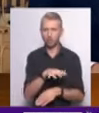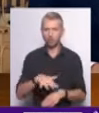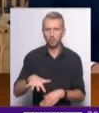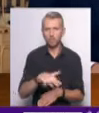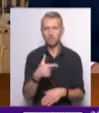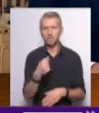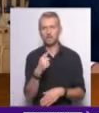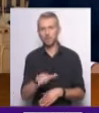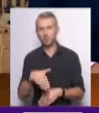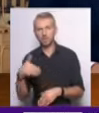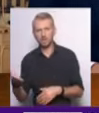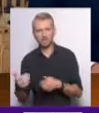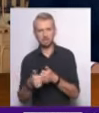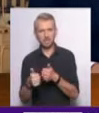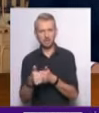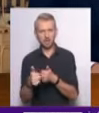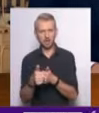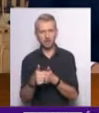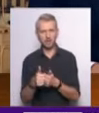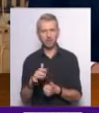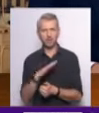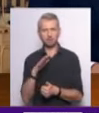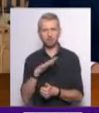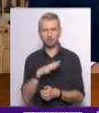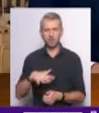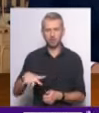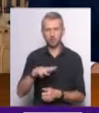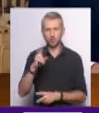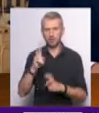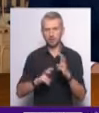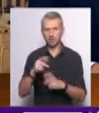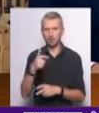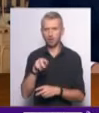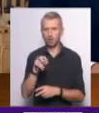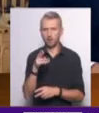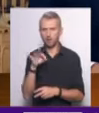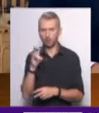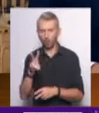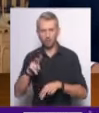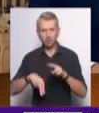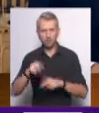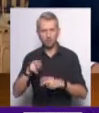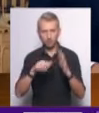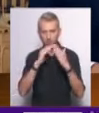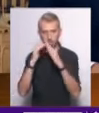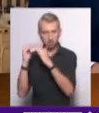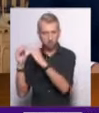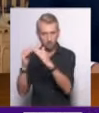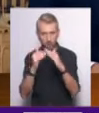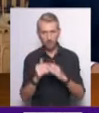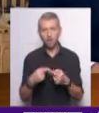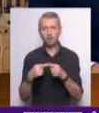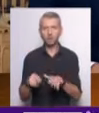стороны прилегает бывшая территория завода «Галактон», где строится громадный комплекс, с другой стороны